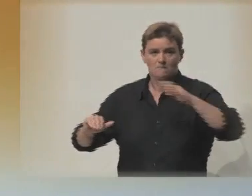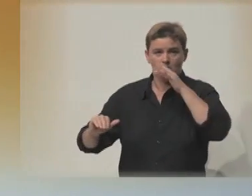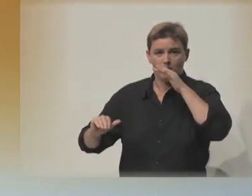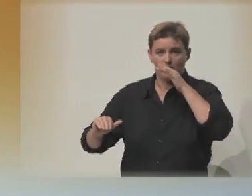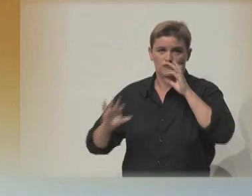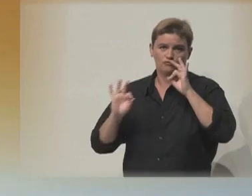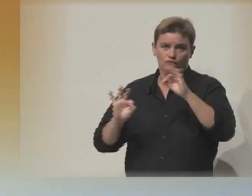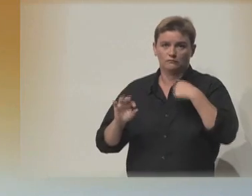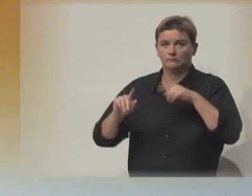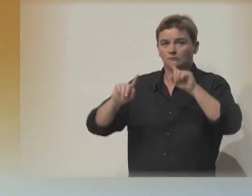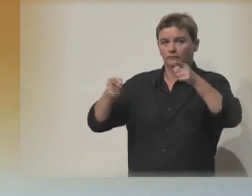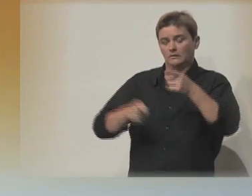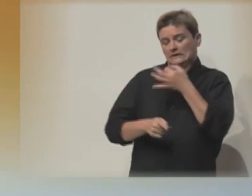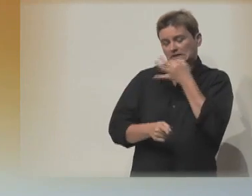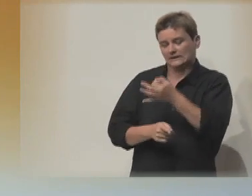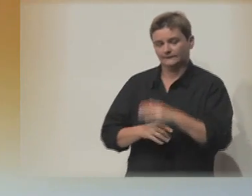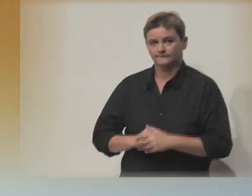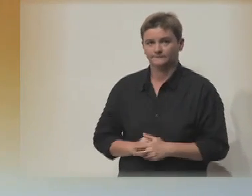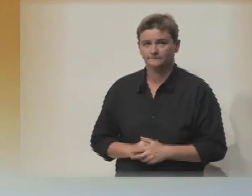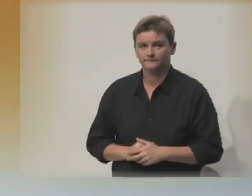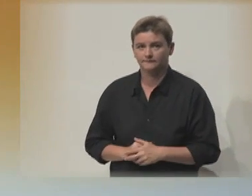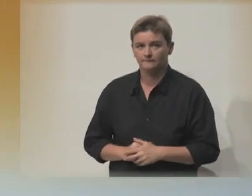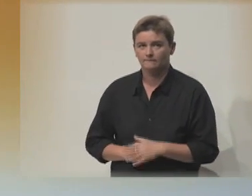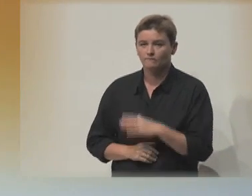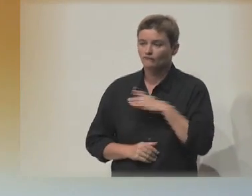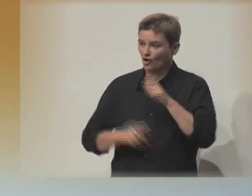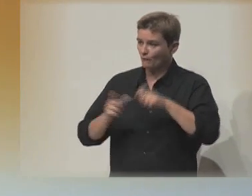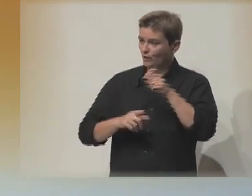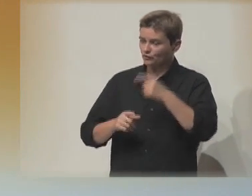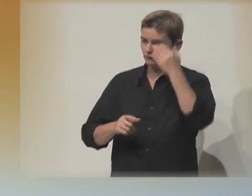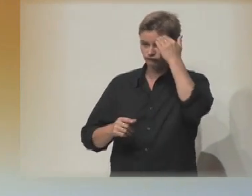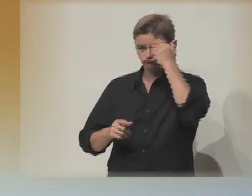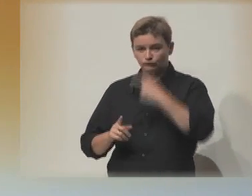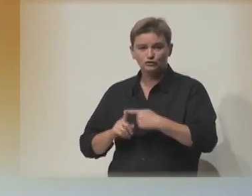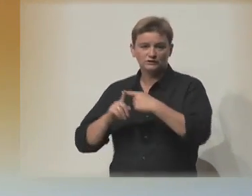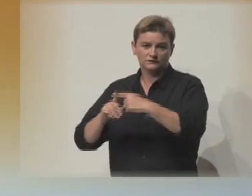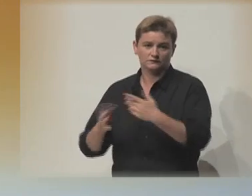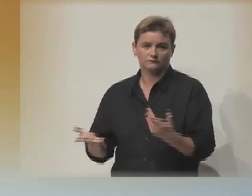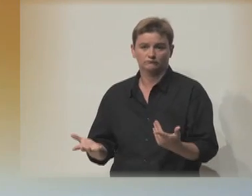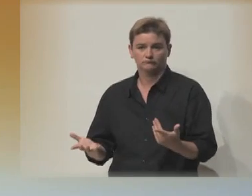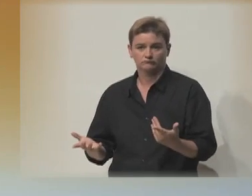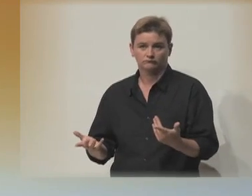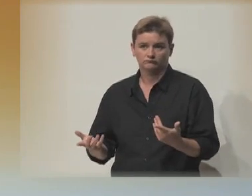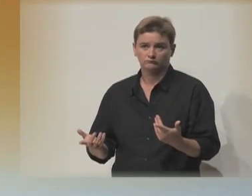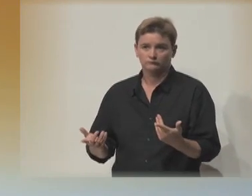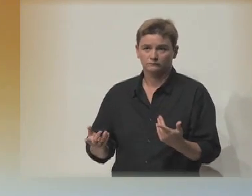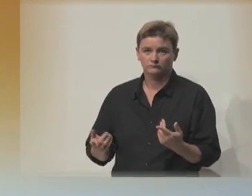une seconde sur ce sujet. Il y a des bons esprits, des bons apôtres,